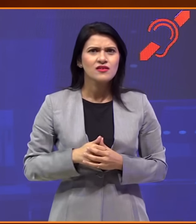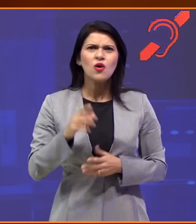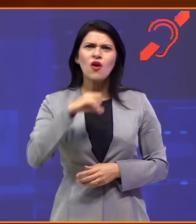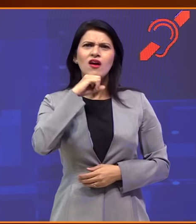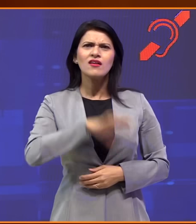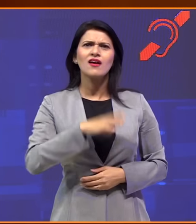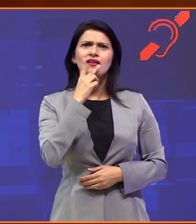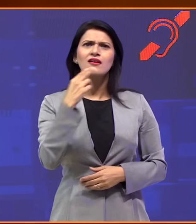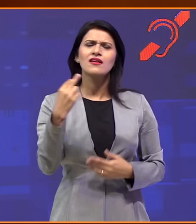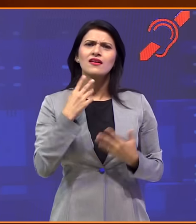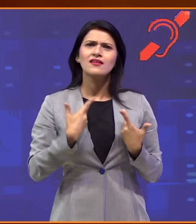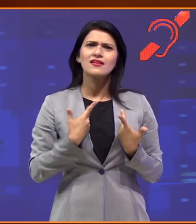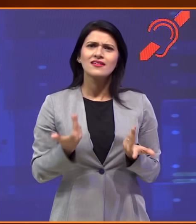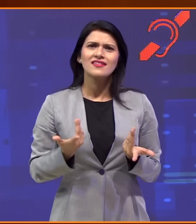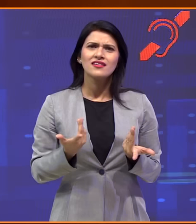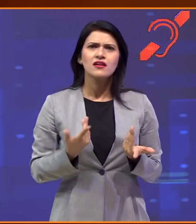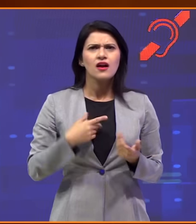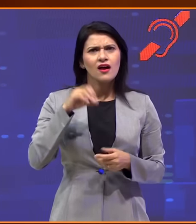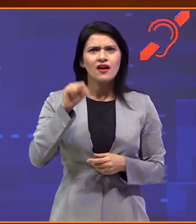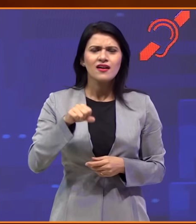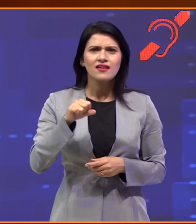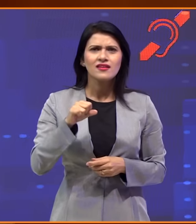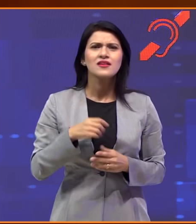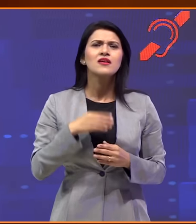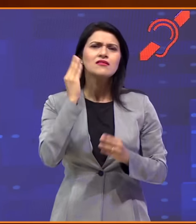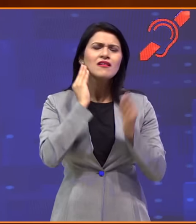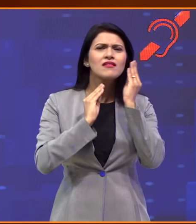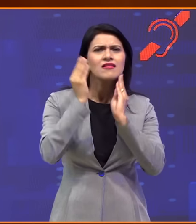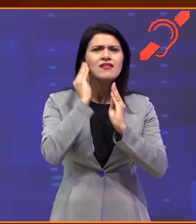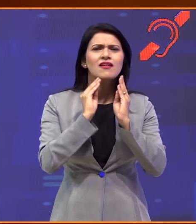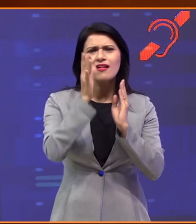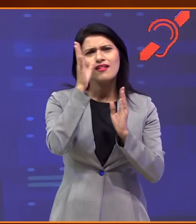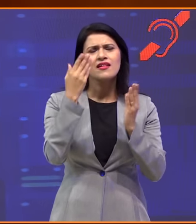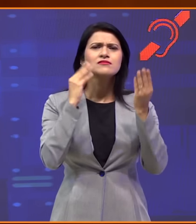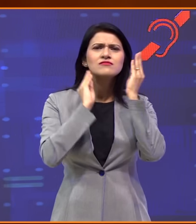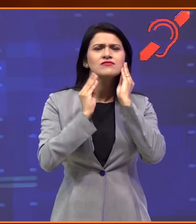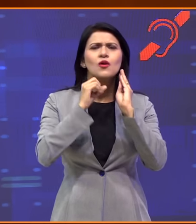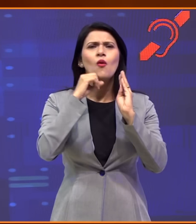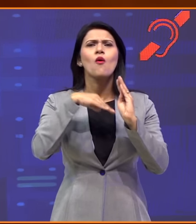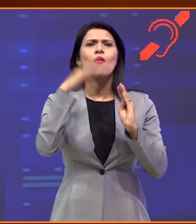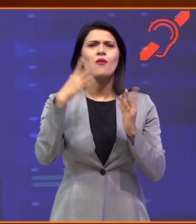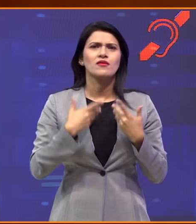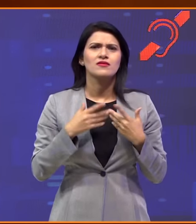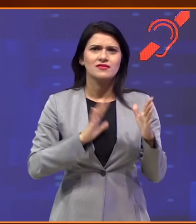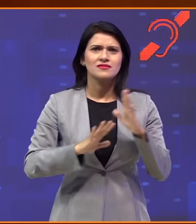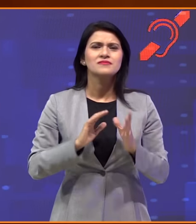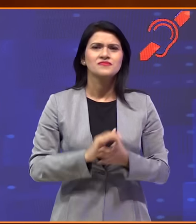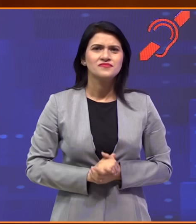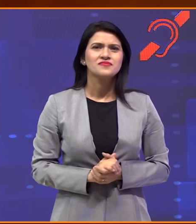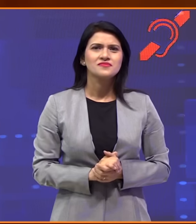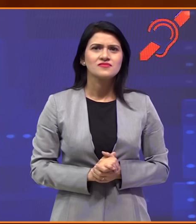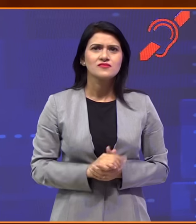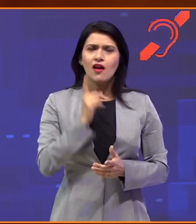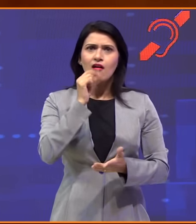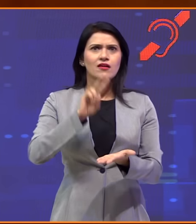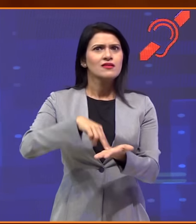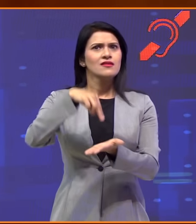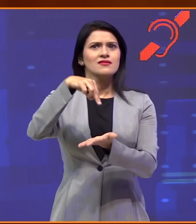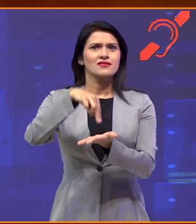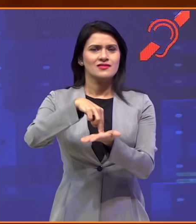लगते हो मैंने कहा जी मैं उसमें मेकअप वगैरह भी हुआ था वह लिटरली अपने सीट से खड़े हो